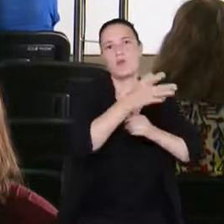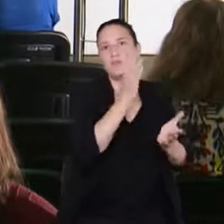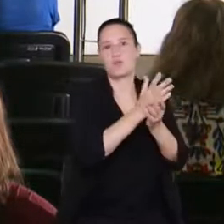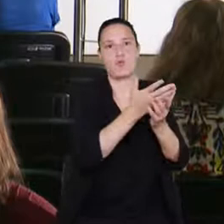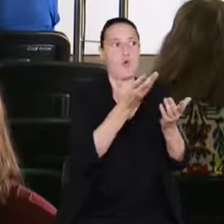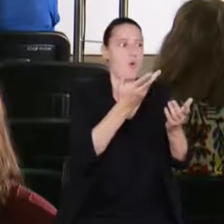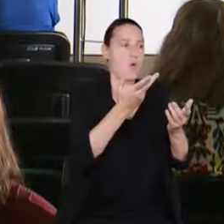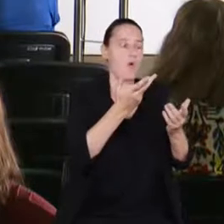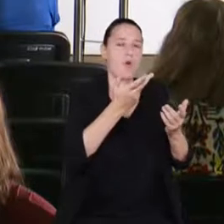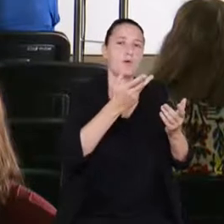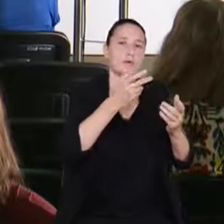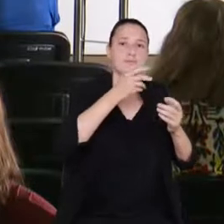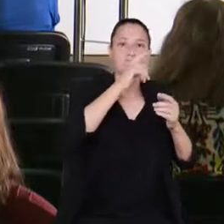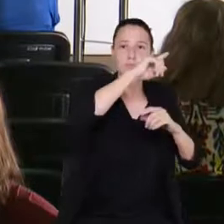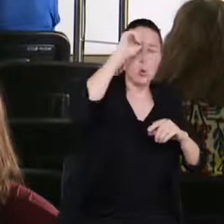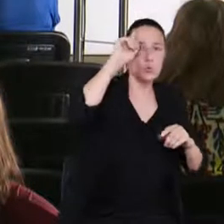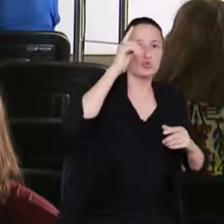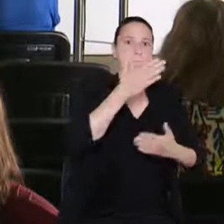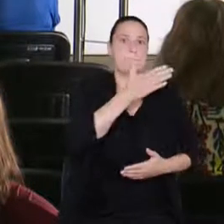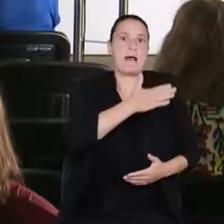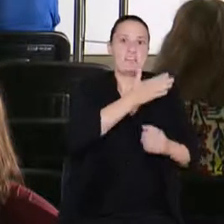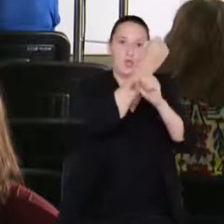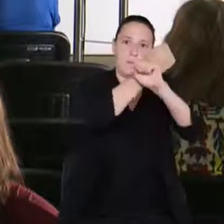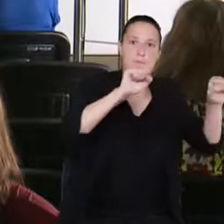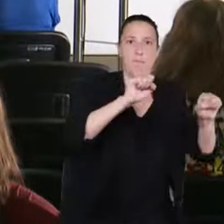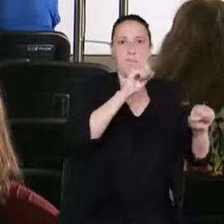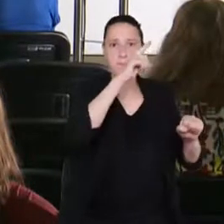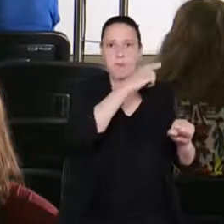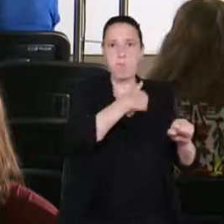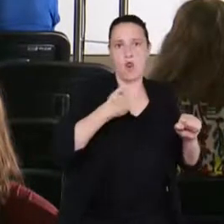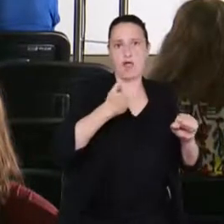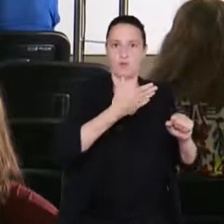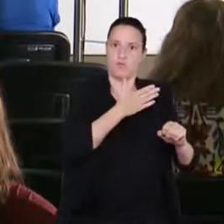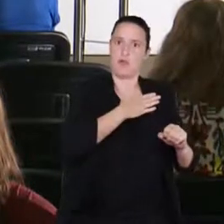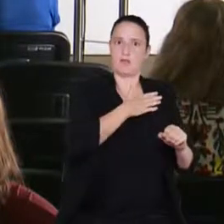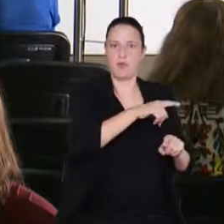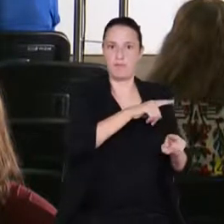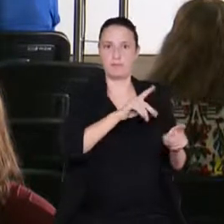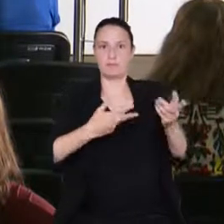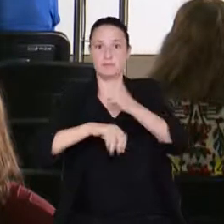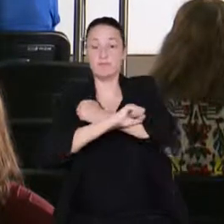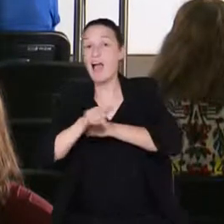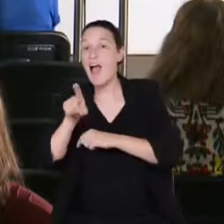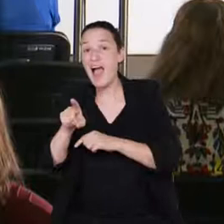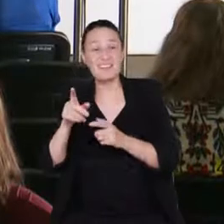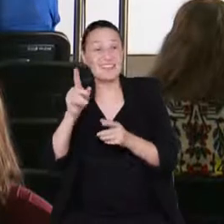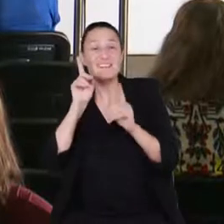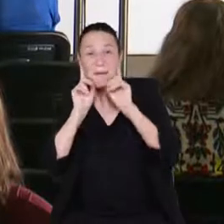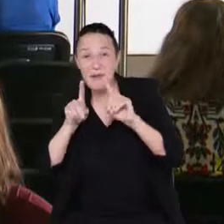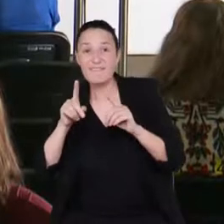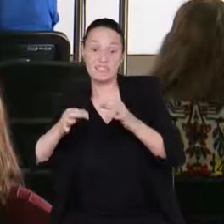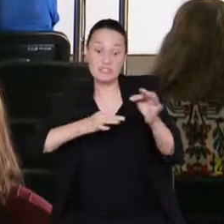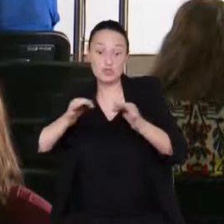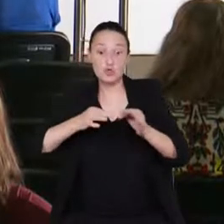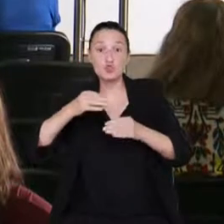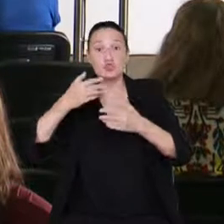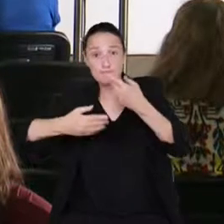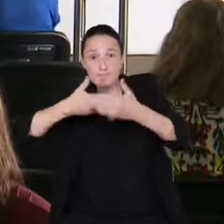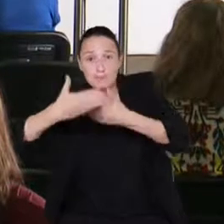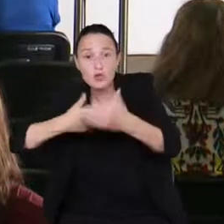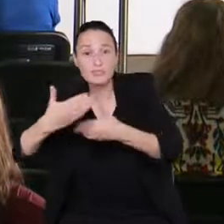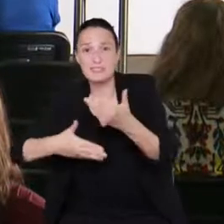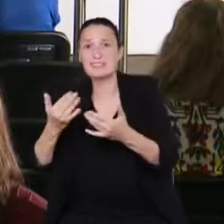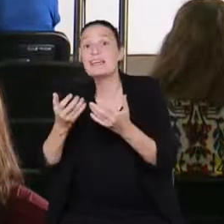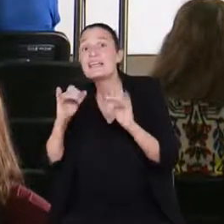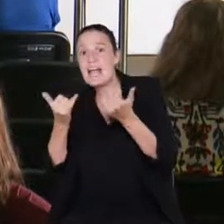patriotycznych Polaków. Eliminuje się przy tym opis podziałów społecznych, sporów ideowych i realiów, w których toczył się proces historyczny. Już nawet